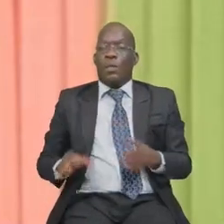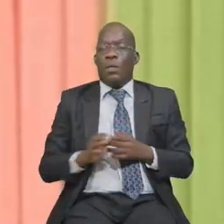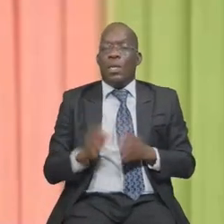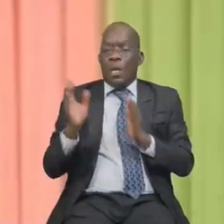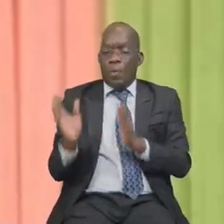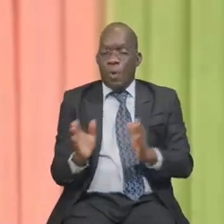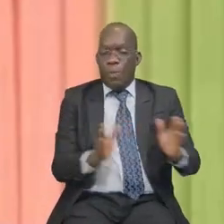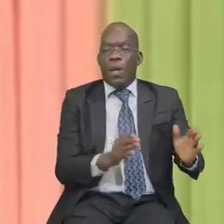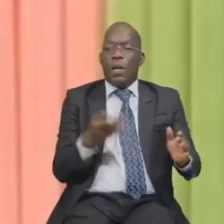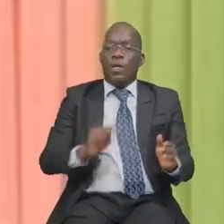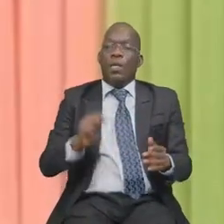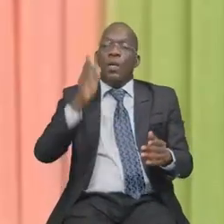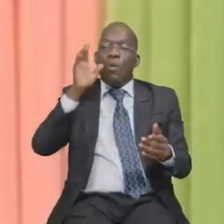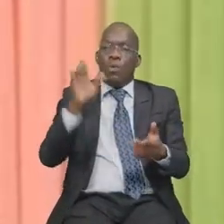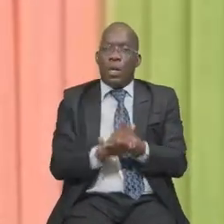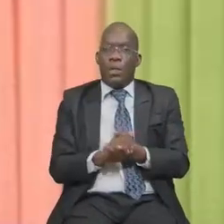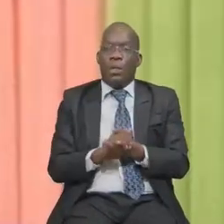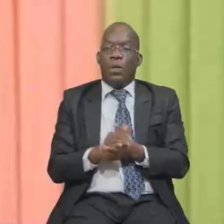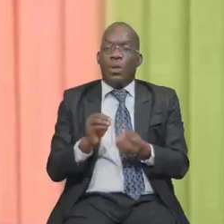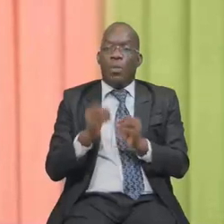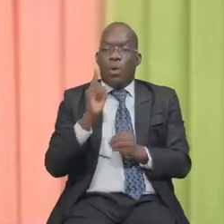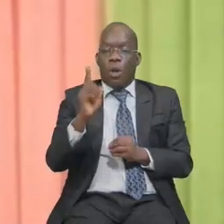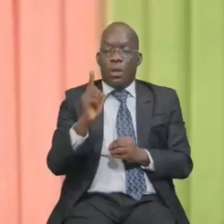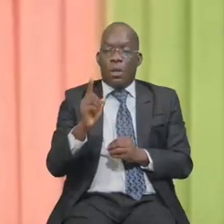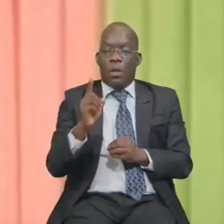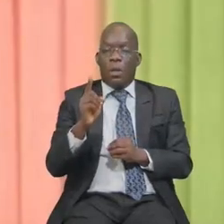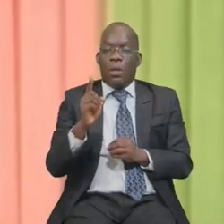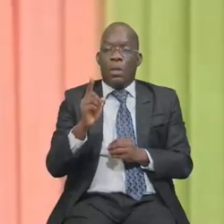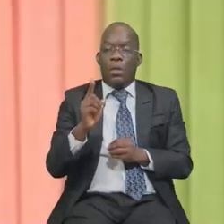Prépare l'épouse, premièrement. Prépare.